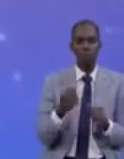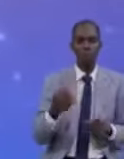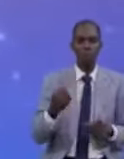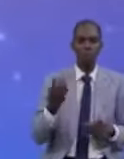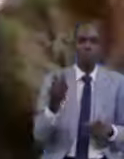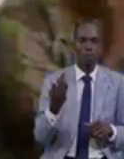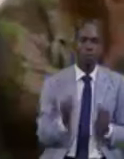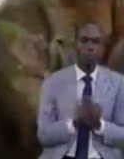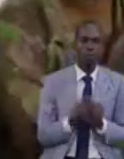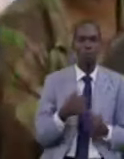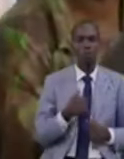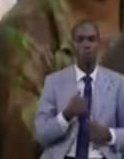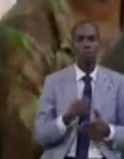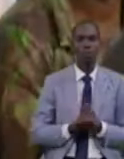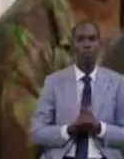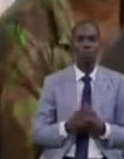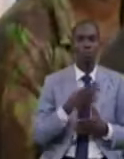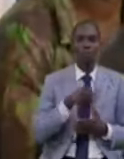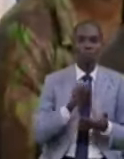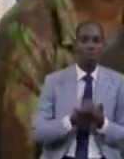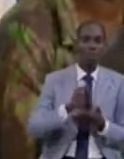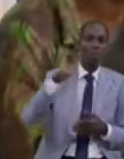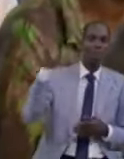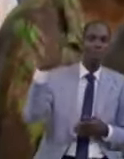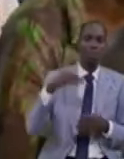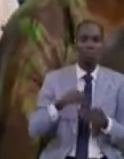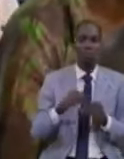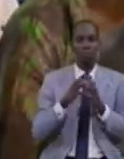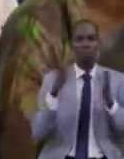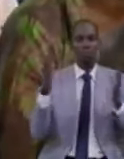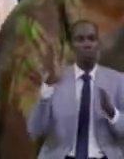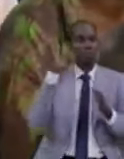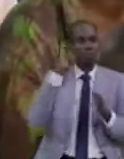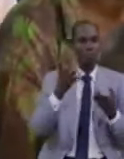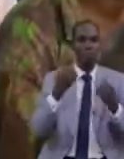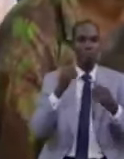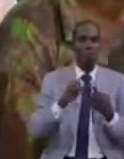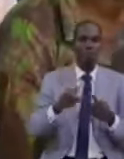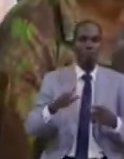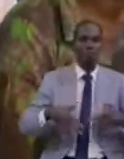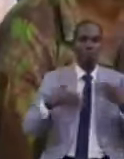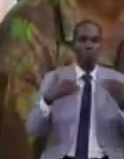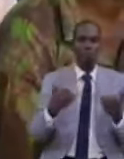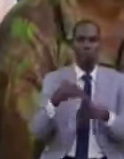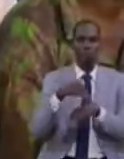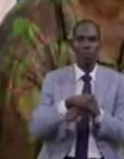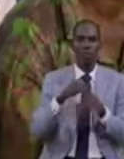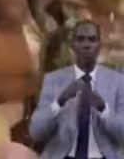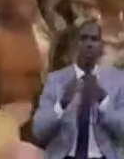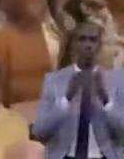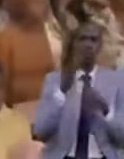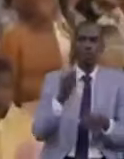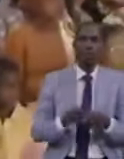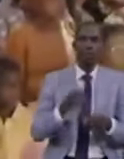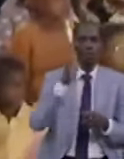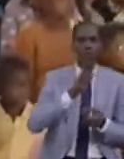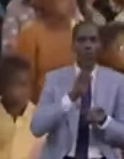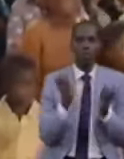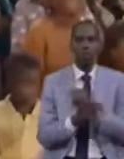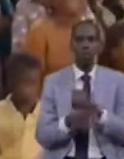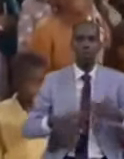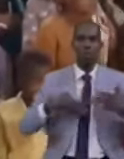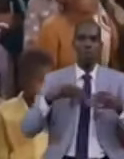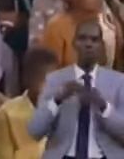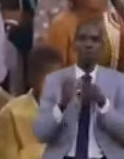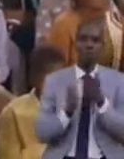et cette grâce en abondance viendra dans ta vie ce soir va transformer ta vie et tu ne seras